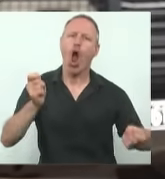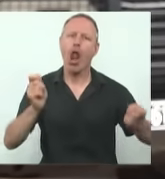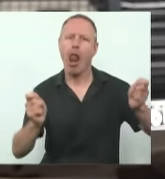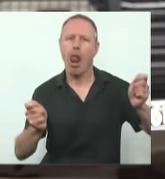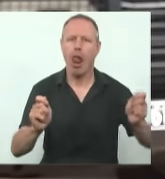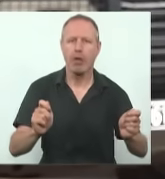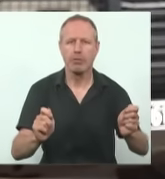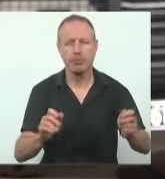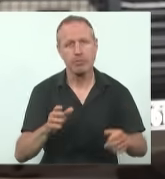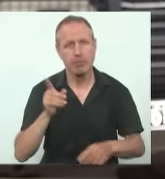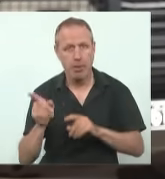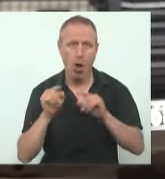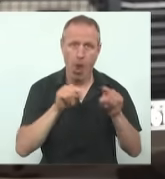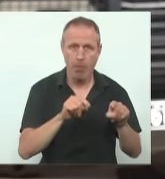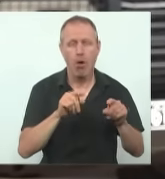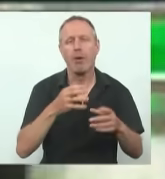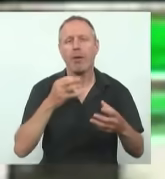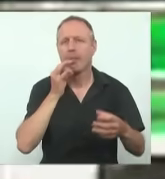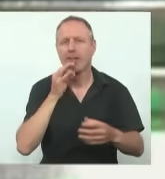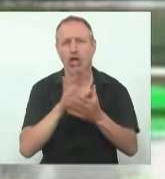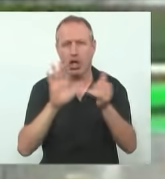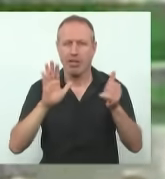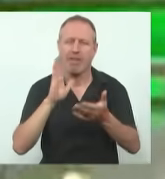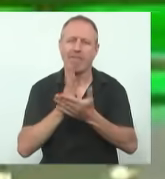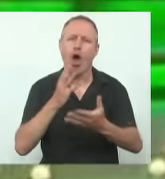ומאון לאון, כבר בגיל 16 הופעתי עם להקת בת שבע.